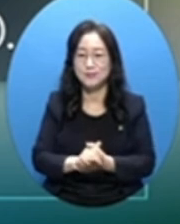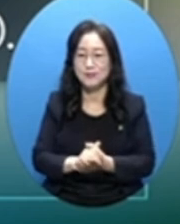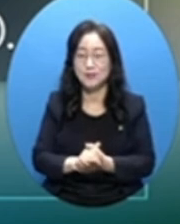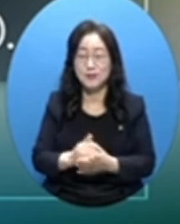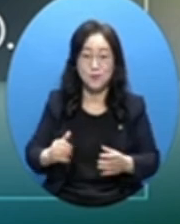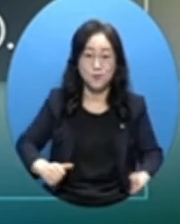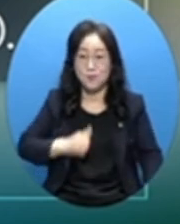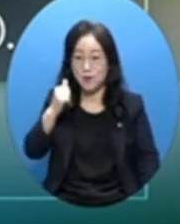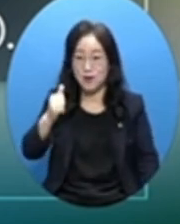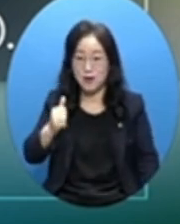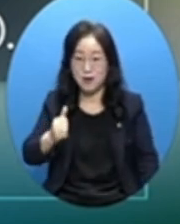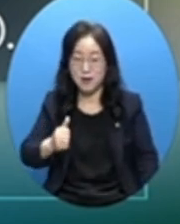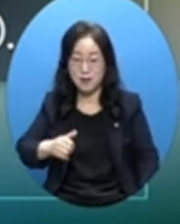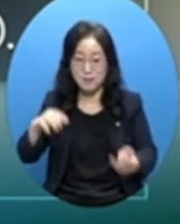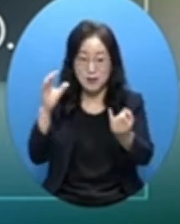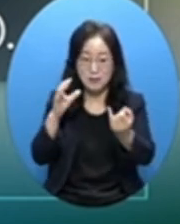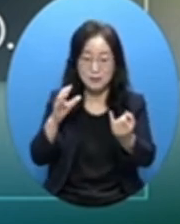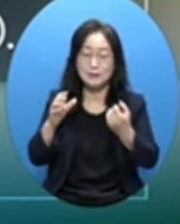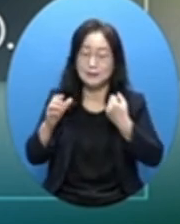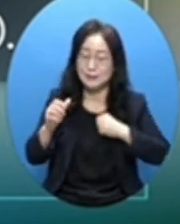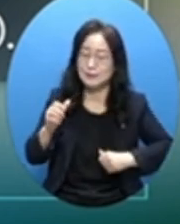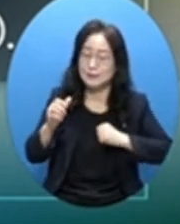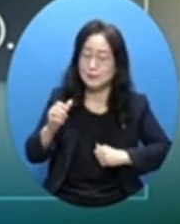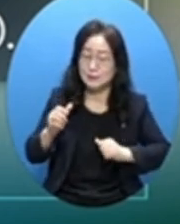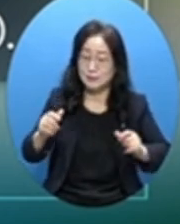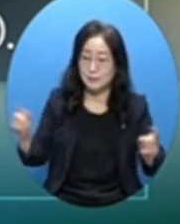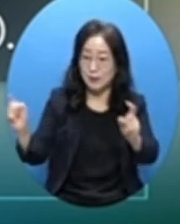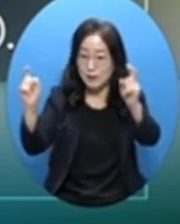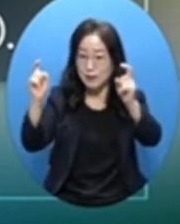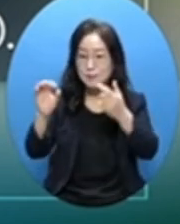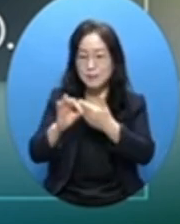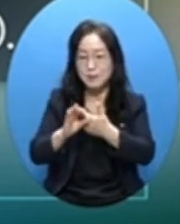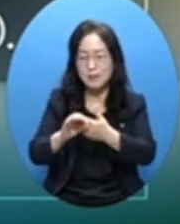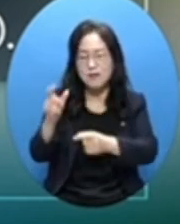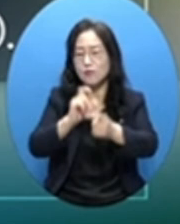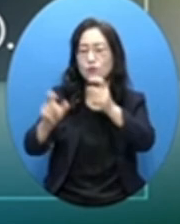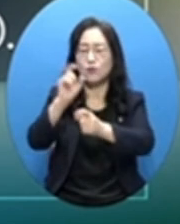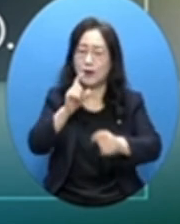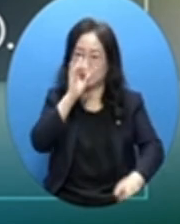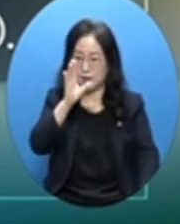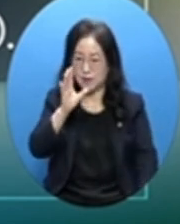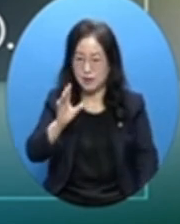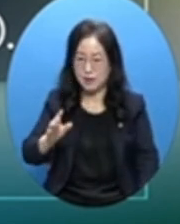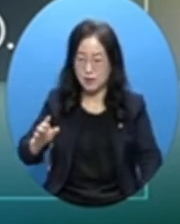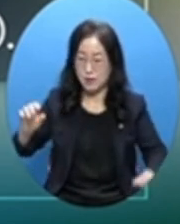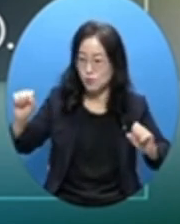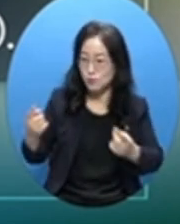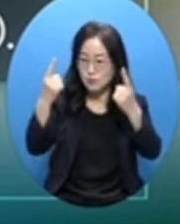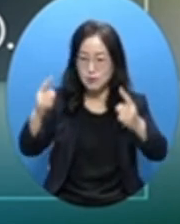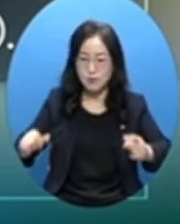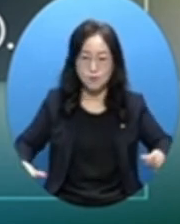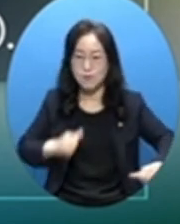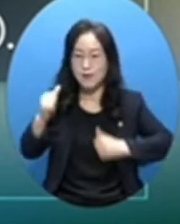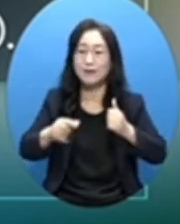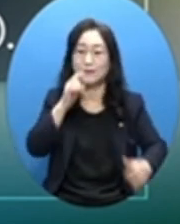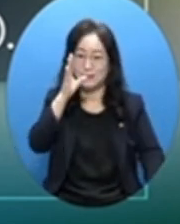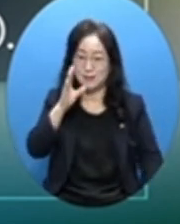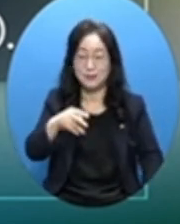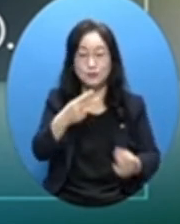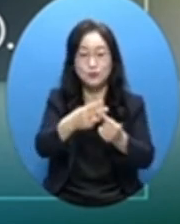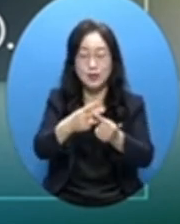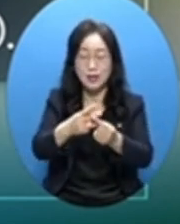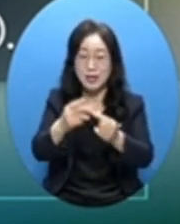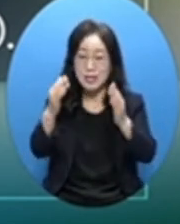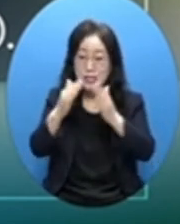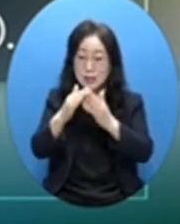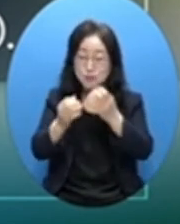화를 낼 때 한 사람이 참지 않으면 점점 화가 상승작용하기 때문에 같이 화를 내면 안 됩니다. 둘째, 집에 불이